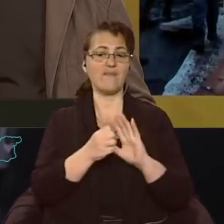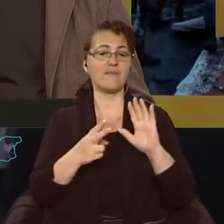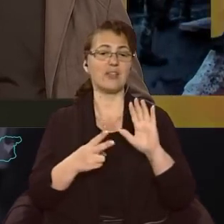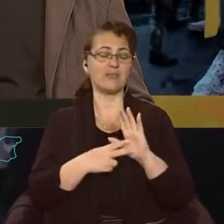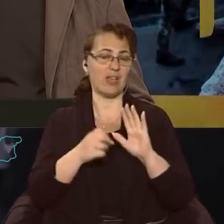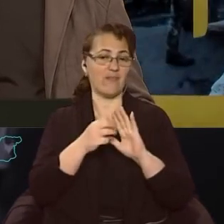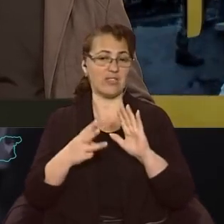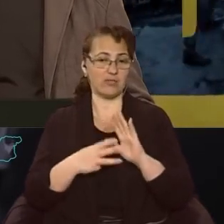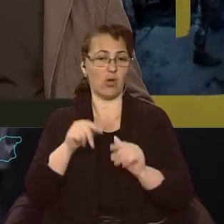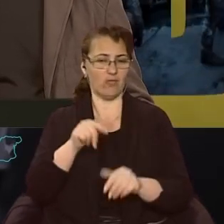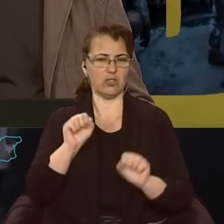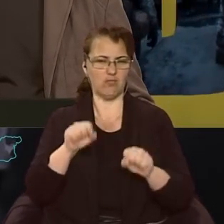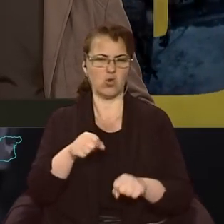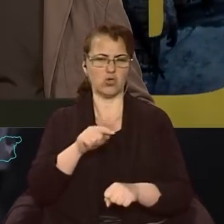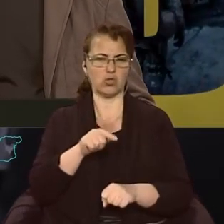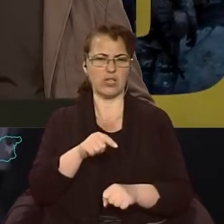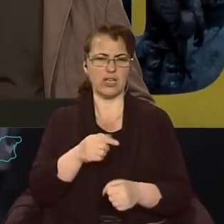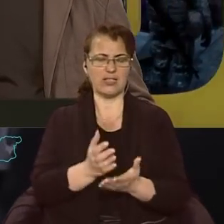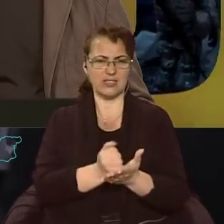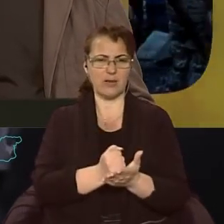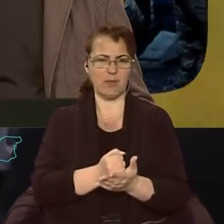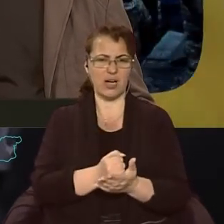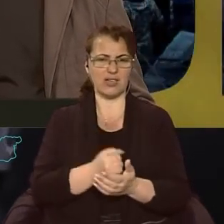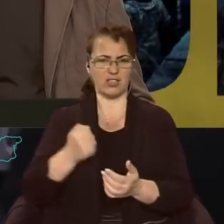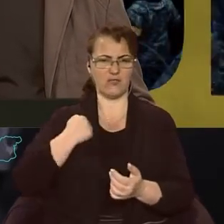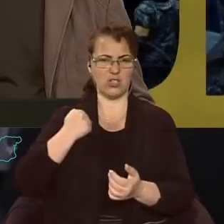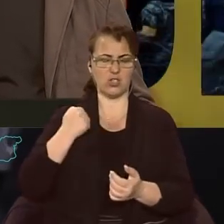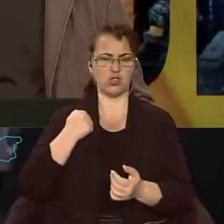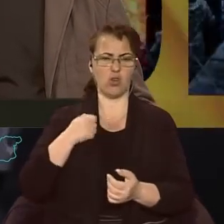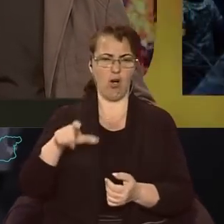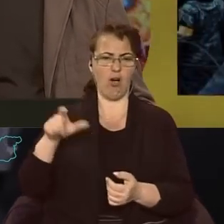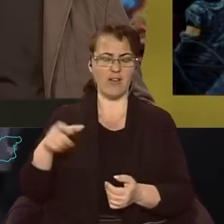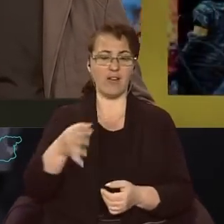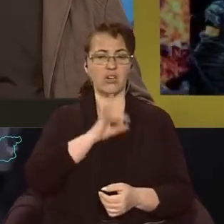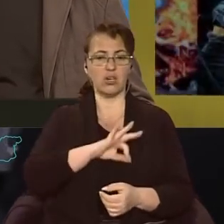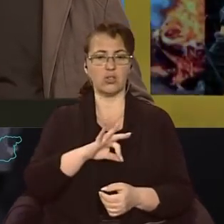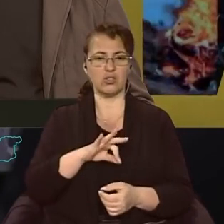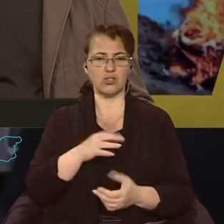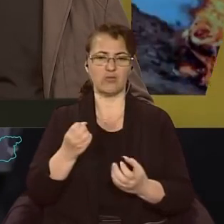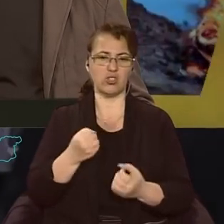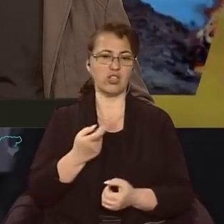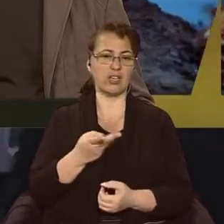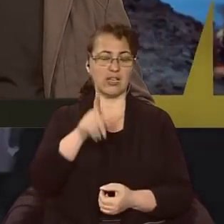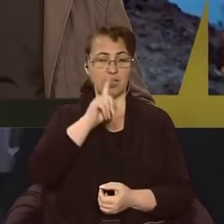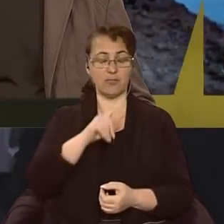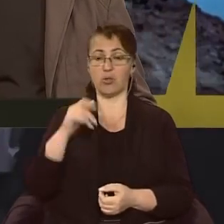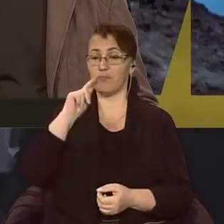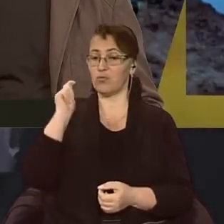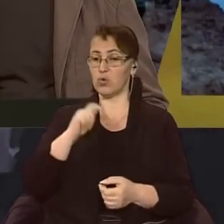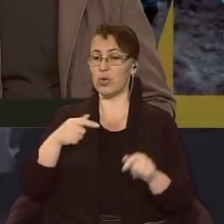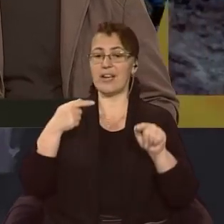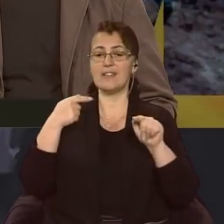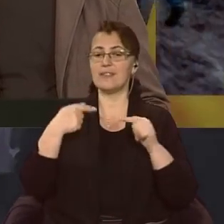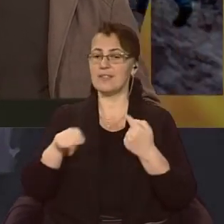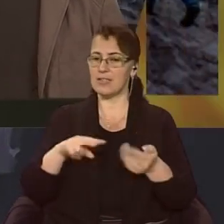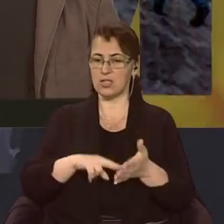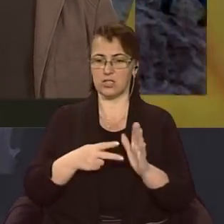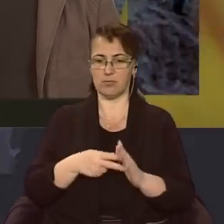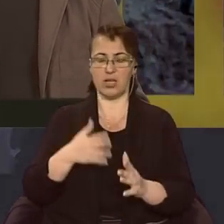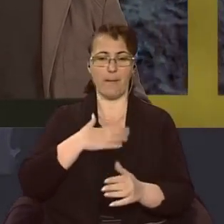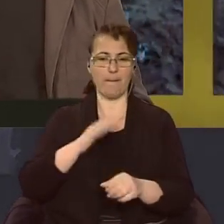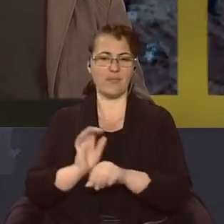декілька місяців. З боку України зовсім інша стратегія. Ми не кидаємо наших